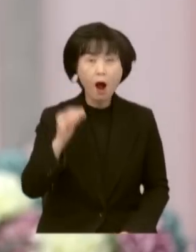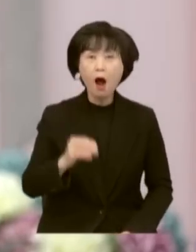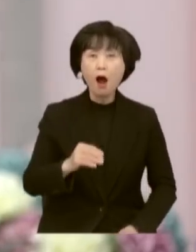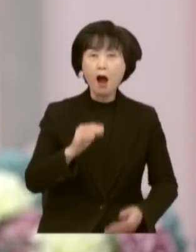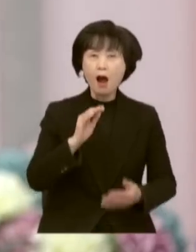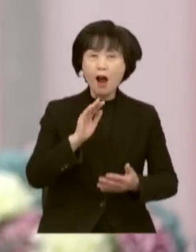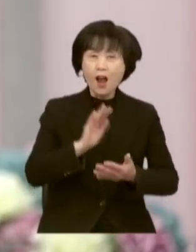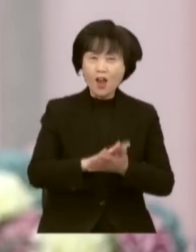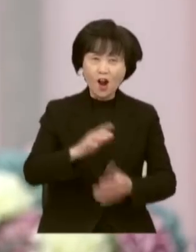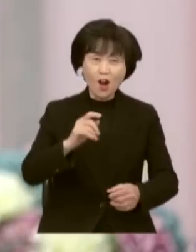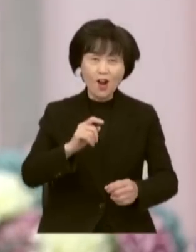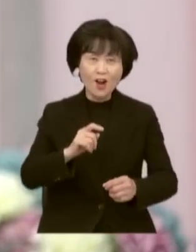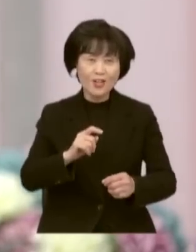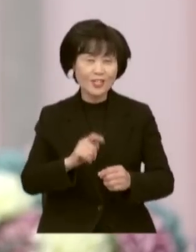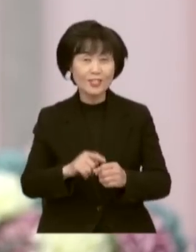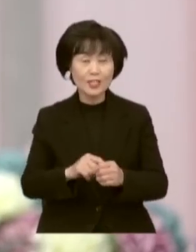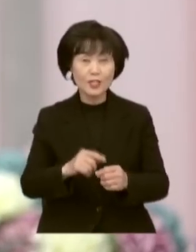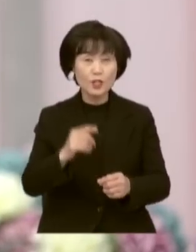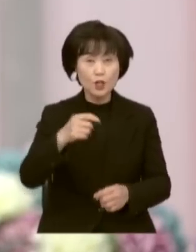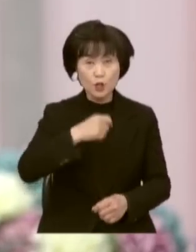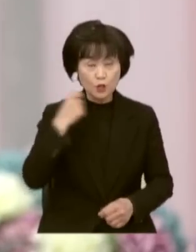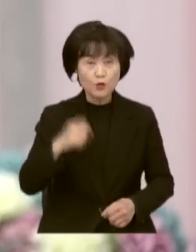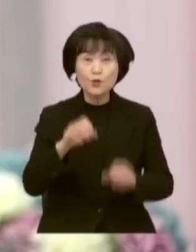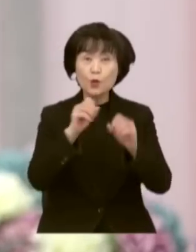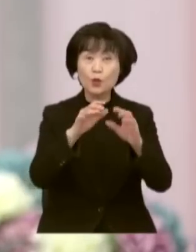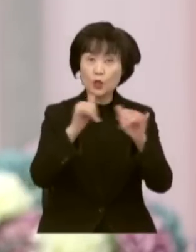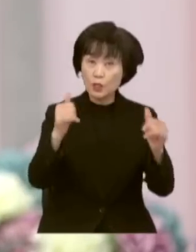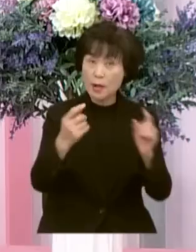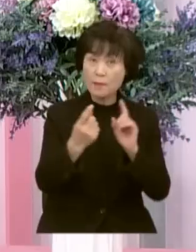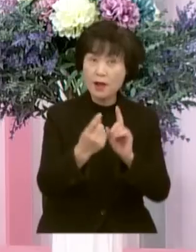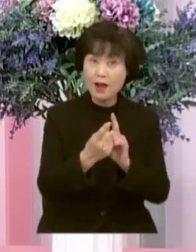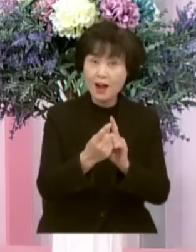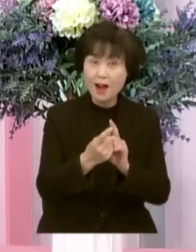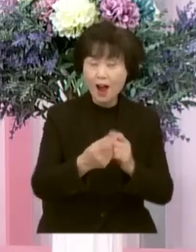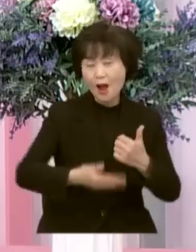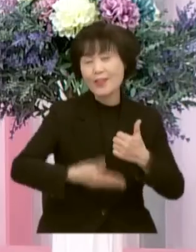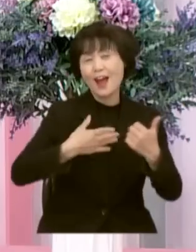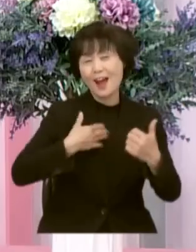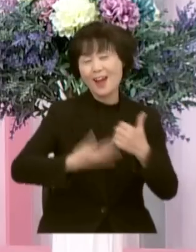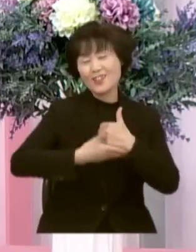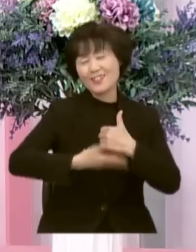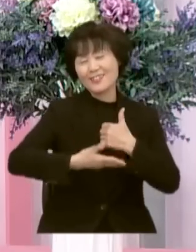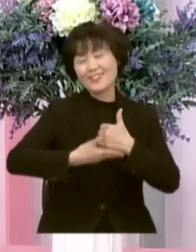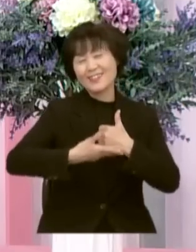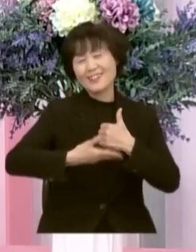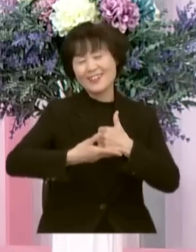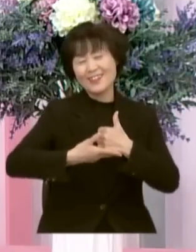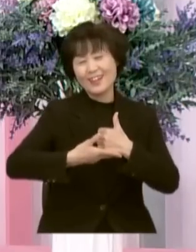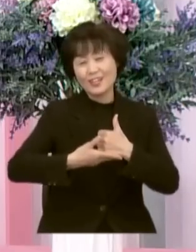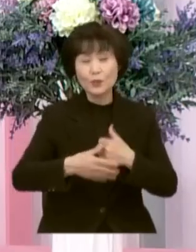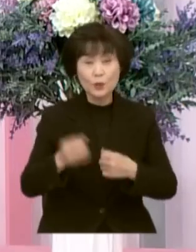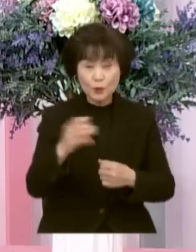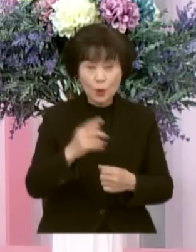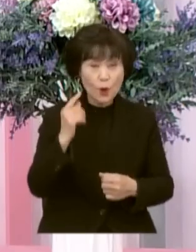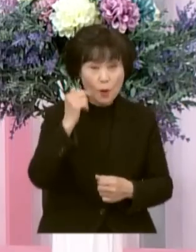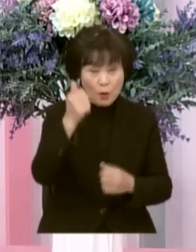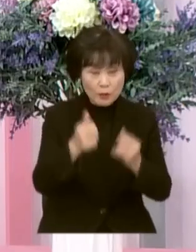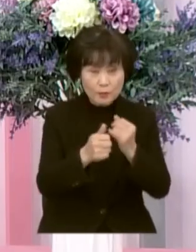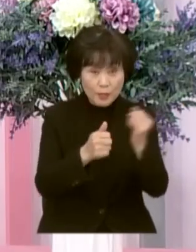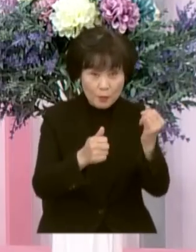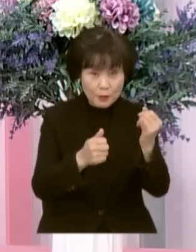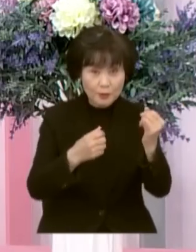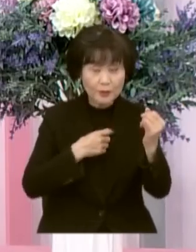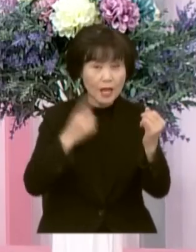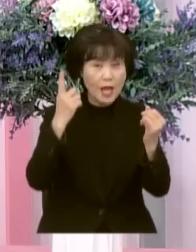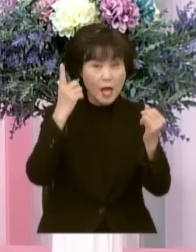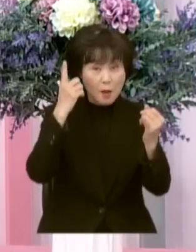열정적인 중국 선교사를 만났다 이러면서 이렇게 칭찬을 해주시는 거예요. 너무 막 칭찬해 주시면서 심지어는 막 사모님이 제 핸드폰 번호를